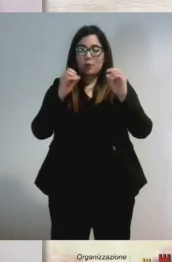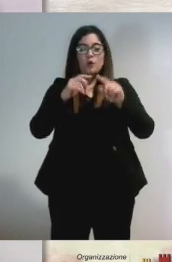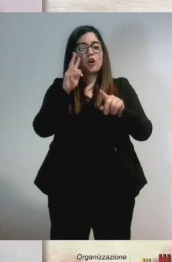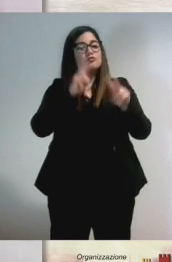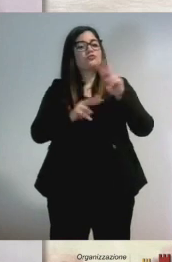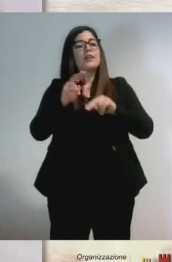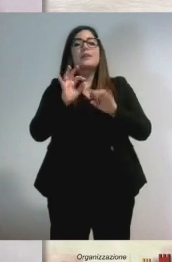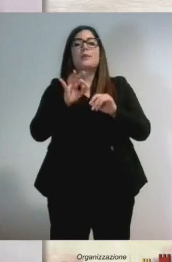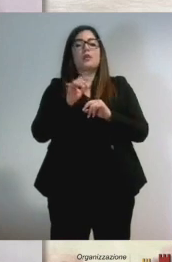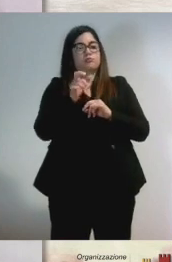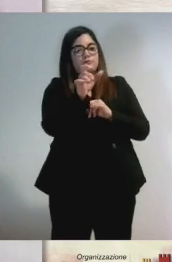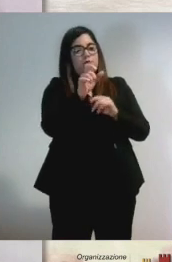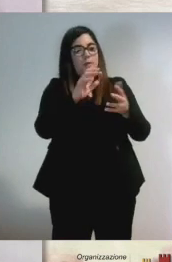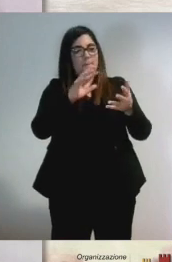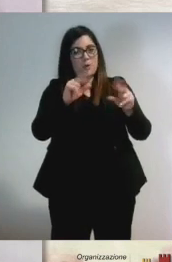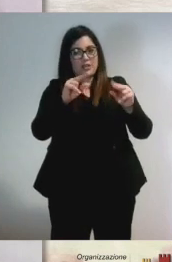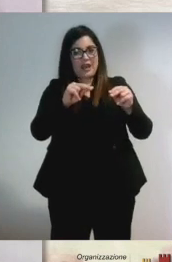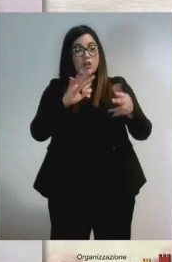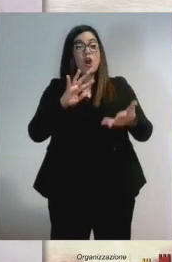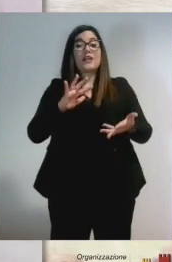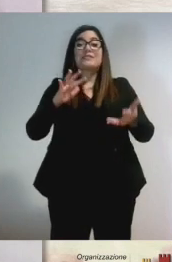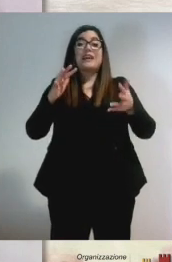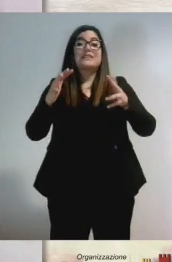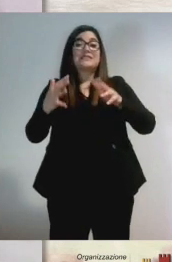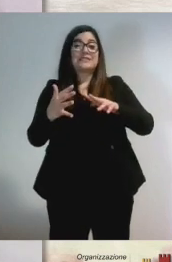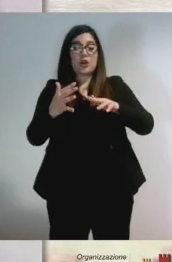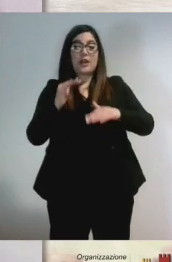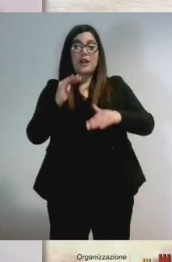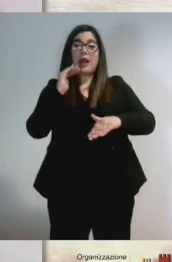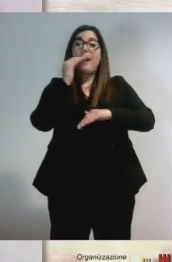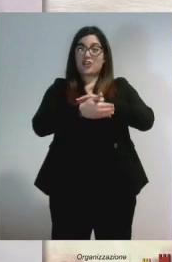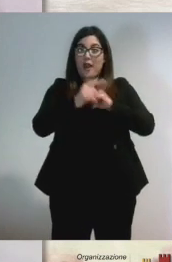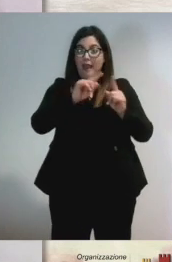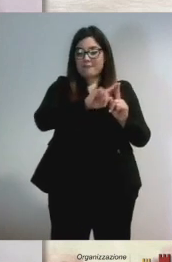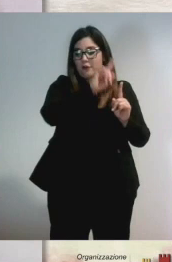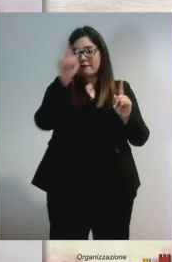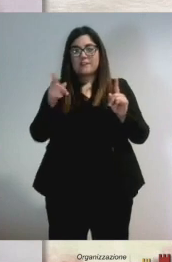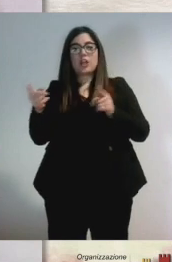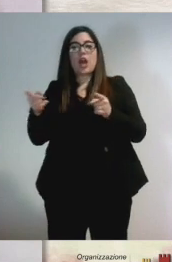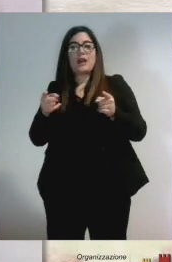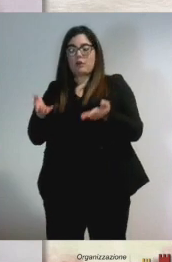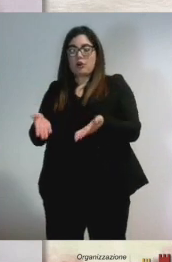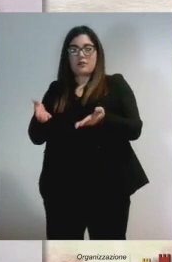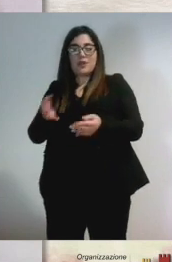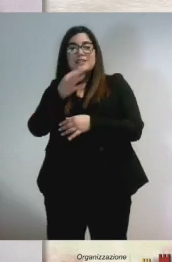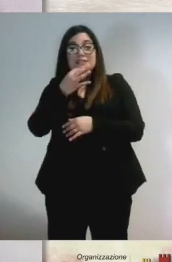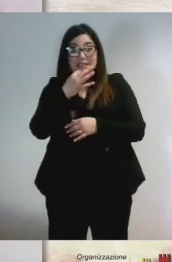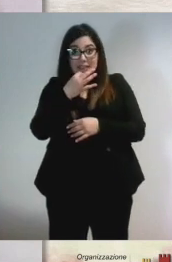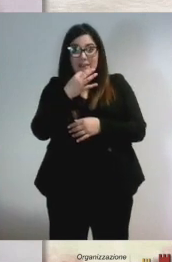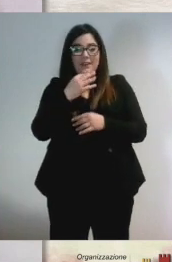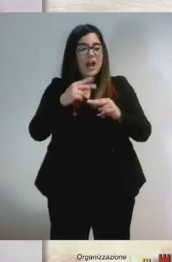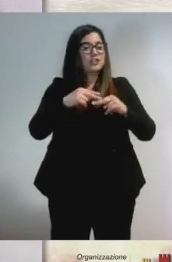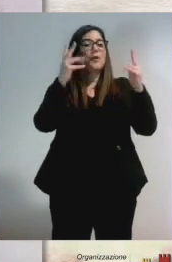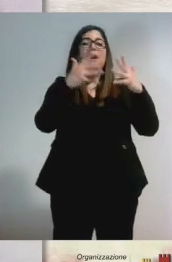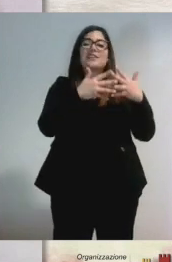di transizione dal Medioevo all'era contemporanea quindi quel passaggio tra la scoperta dell'America e la rivoluzione francese